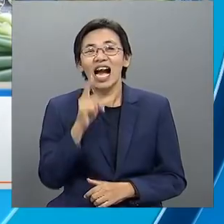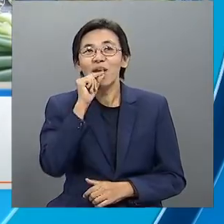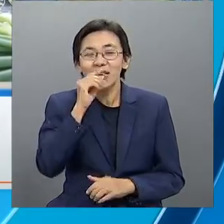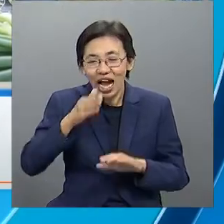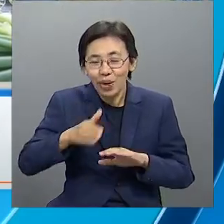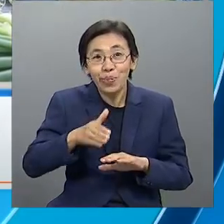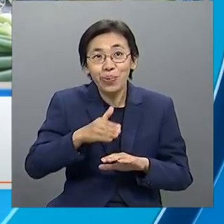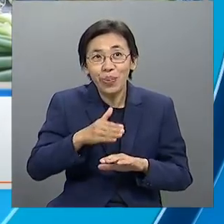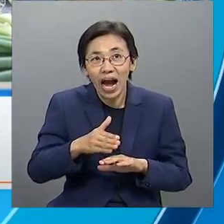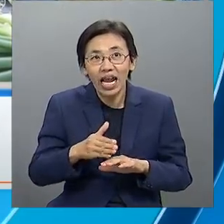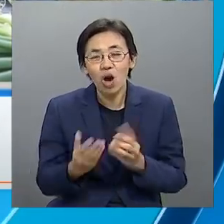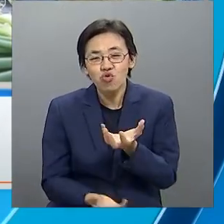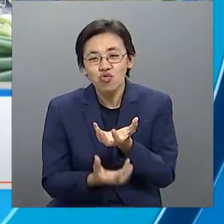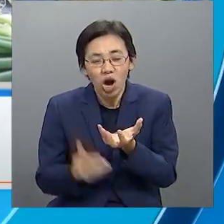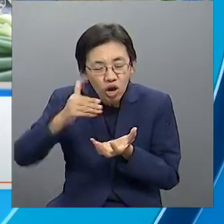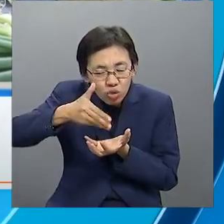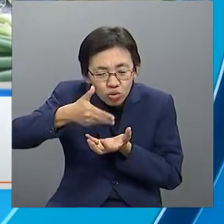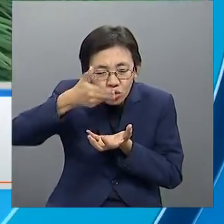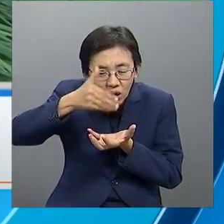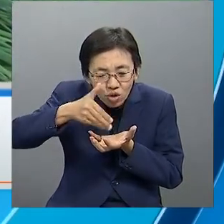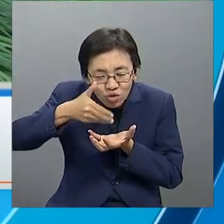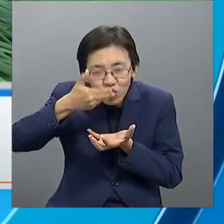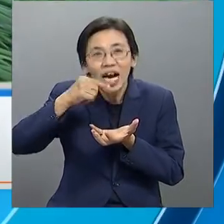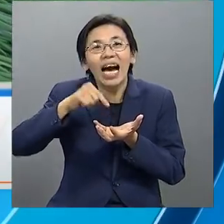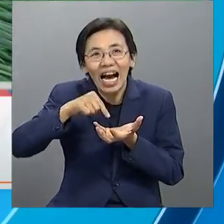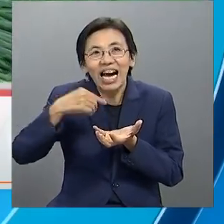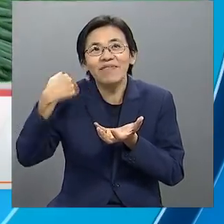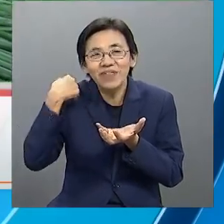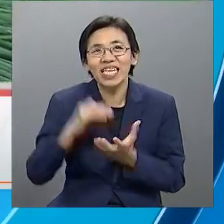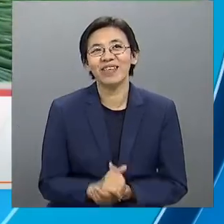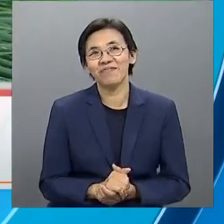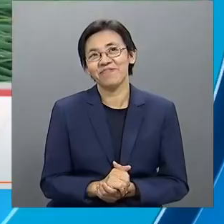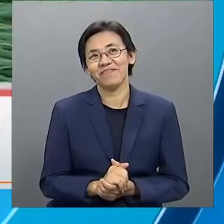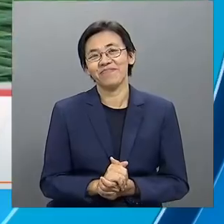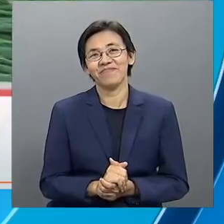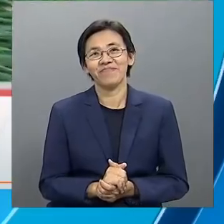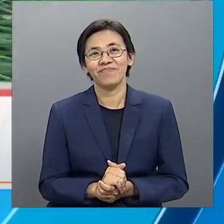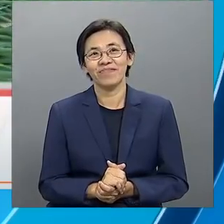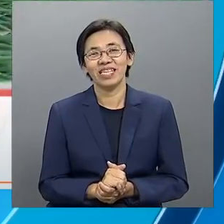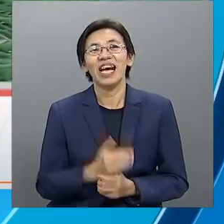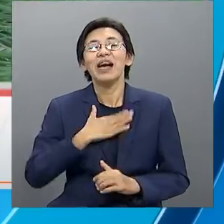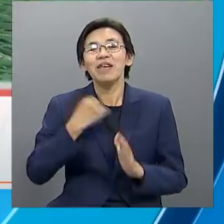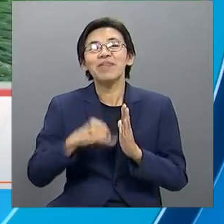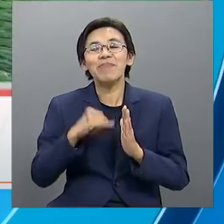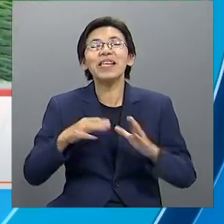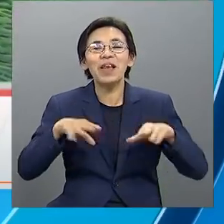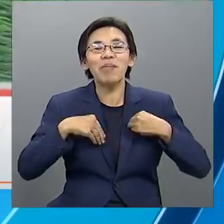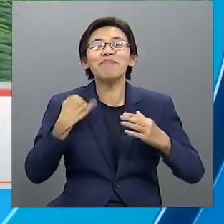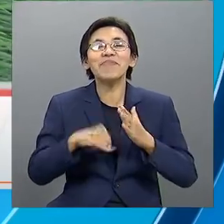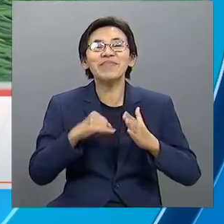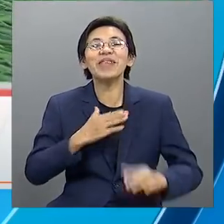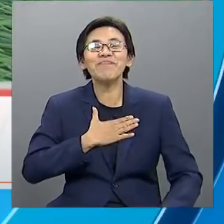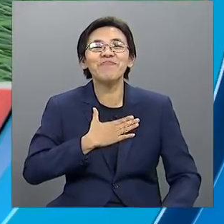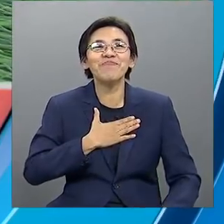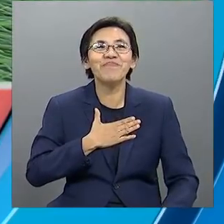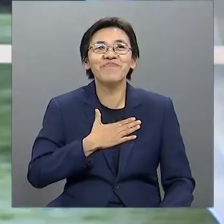ไก่ เขาก็ไม่ใส่เหรอ มีต้นหอม ไม่รากต้นหอมเนี่ย ก็ไม่ใช่ใส่รากดีใส่ต้นเน ี่ ย ผมผิดไปกำแพงเพชรเ